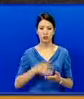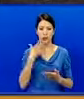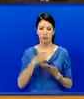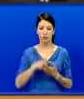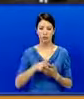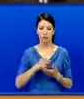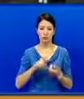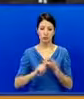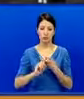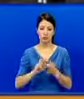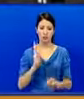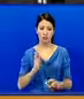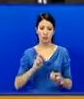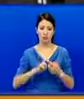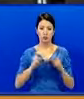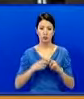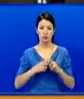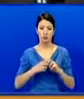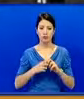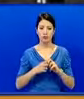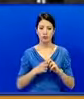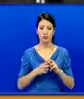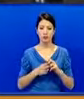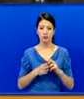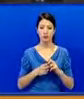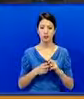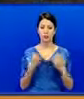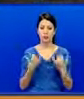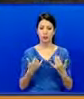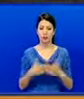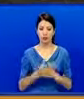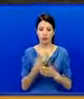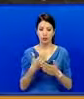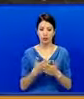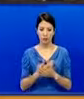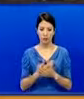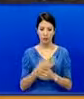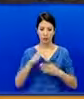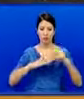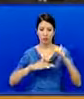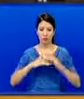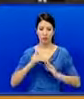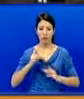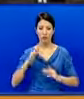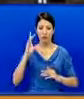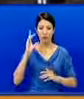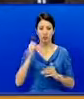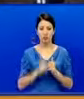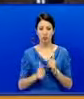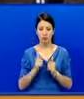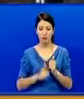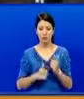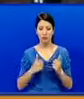тікелей әсерін ететін мәселе екен. Бұны осындай жаңалықтарды елде қолдап, осы әрбір жаңа